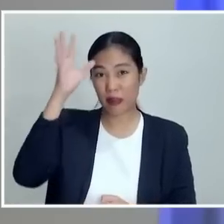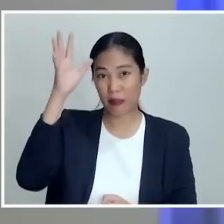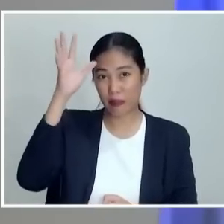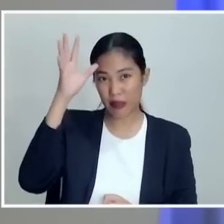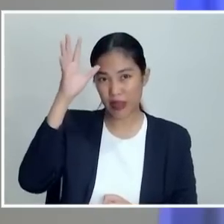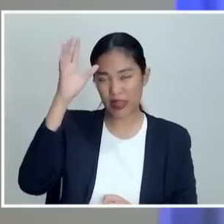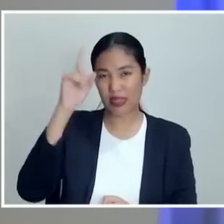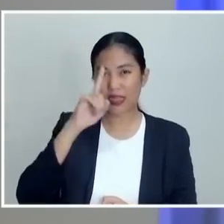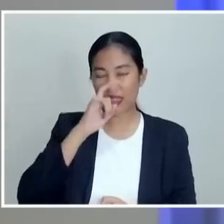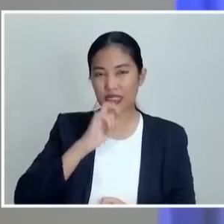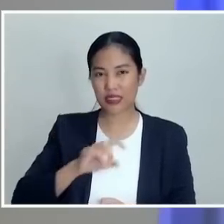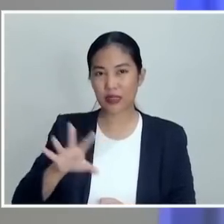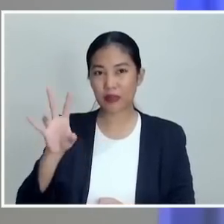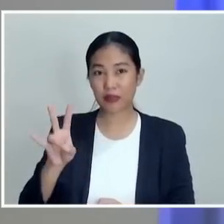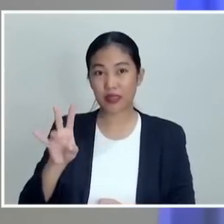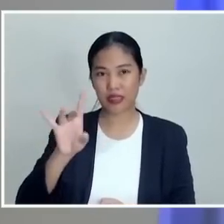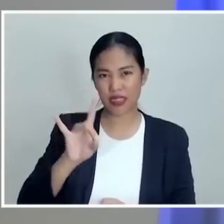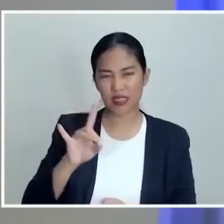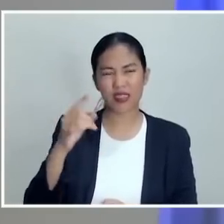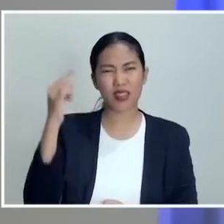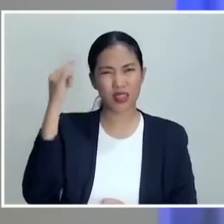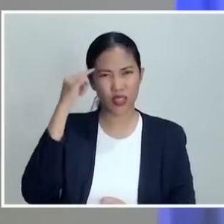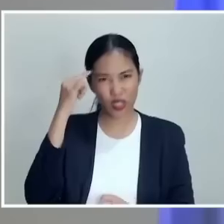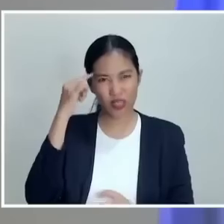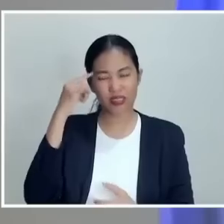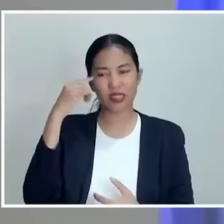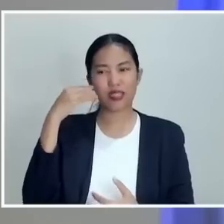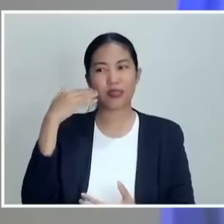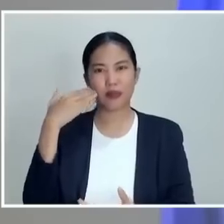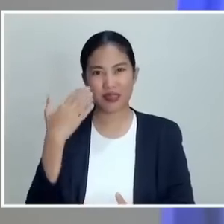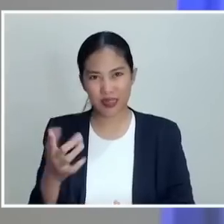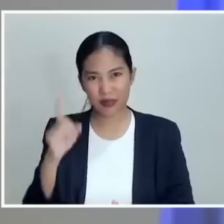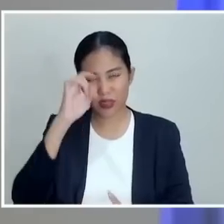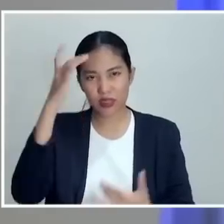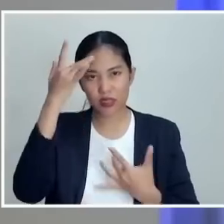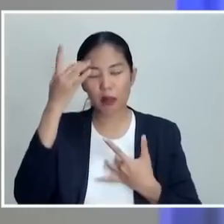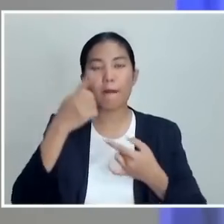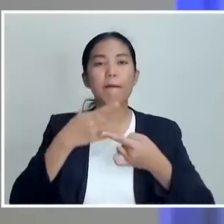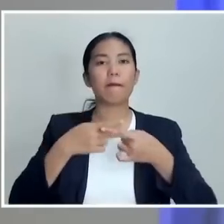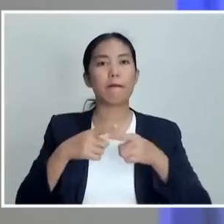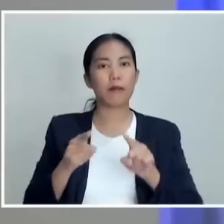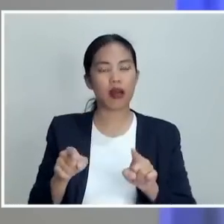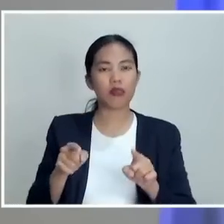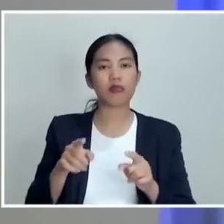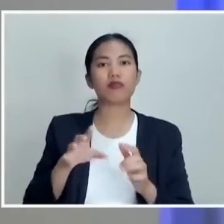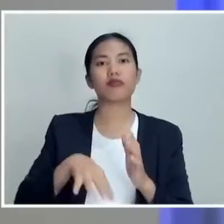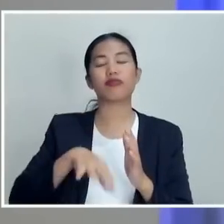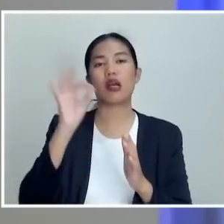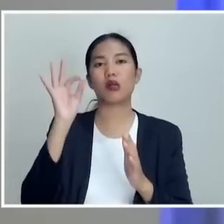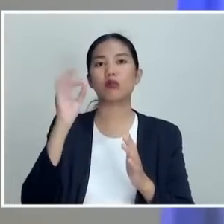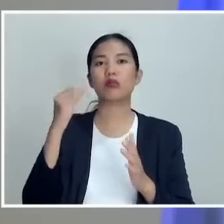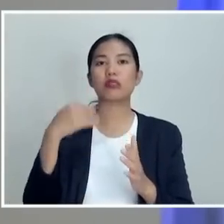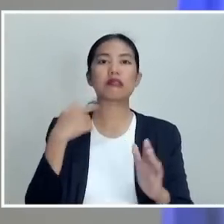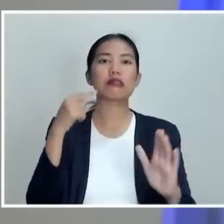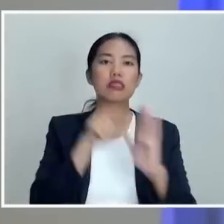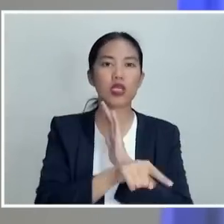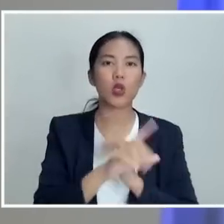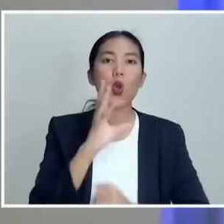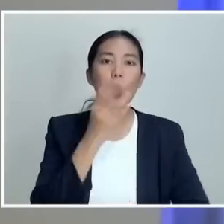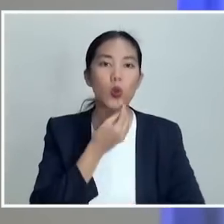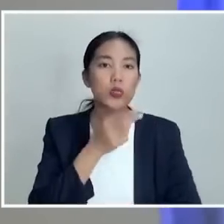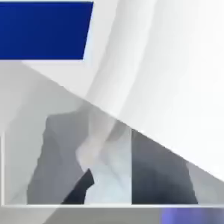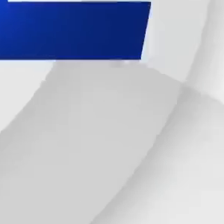lumabas sa investigasyon ng pulisya na pinatay pala ito ng sarili niyang anak. Nagpapatrol, Jeff